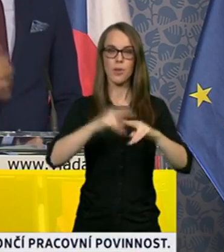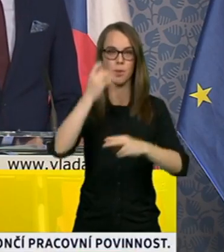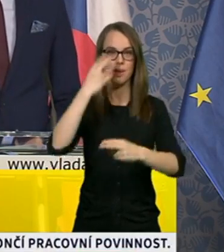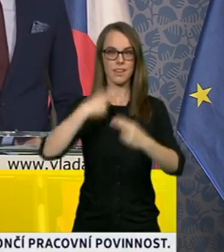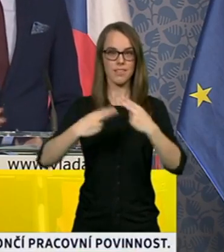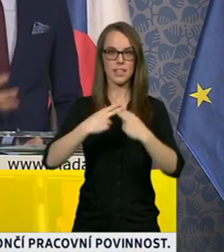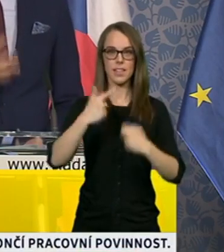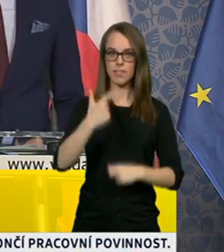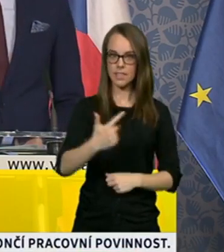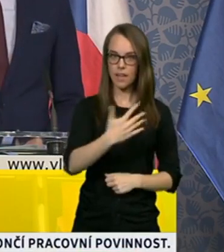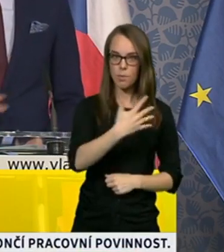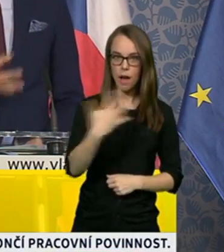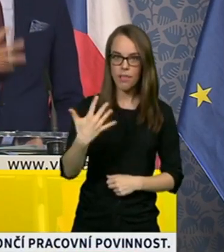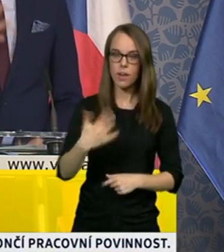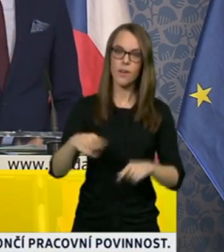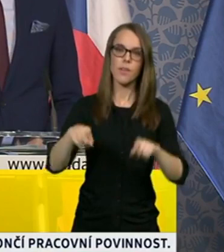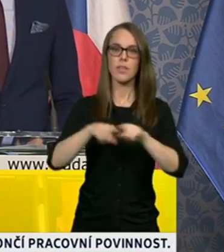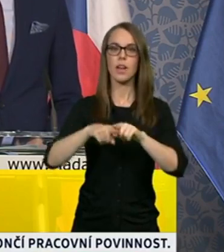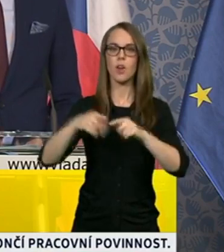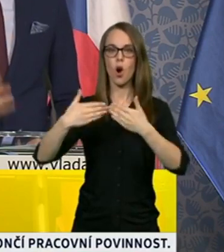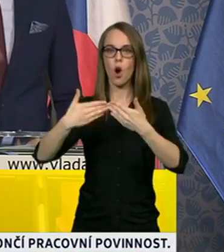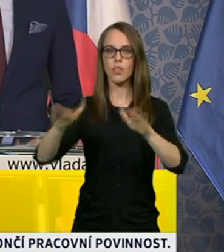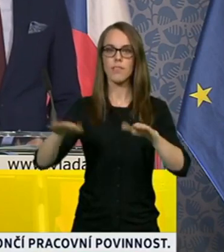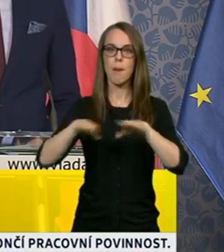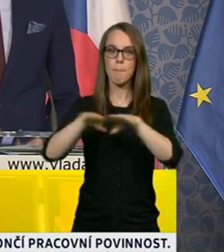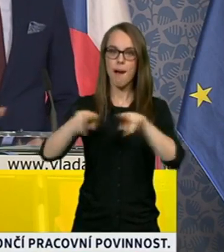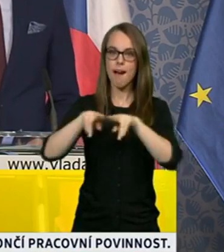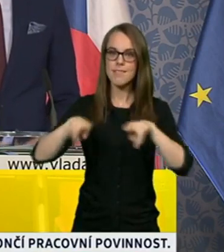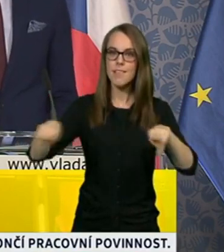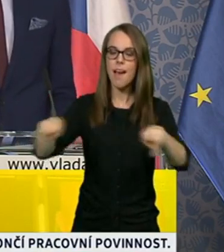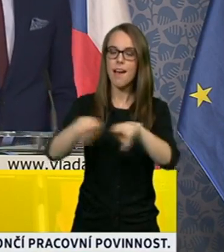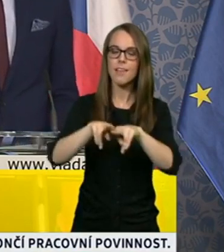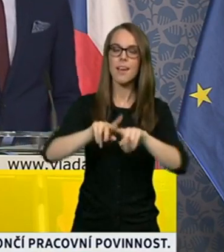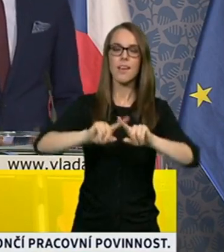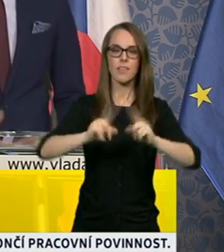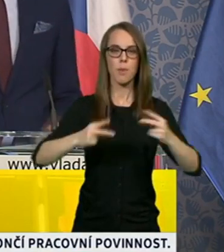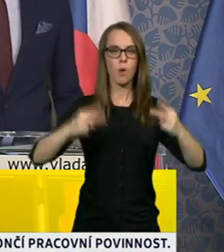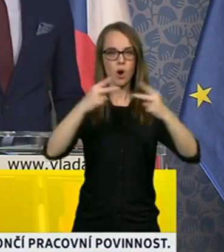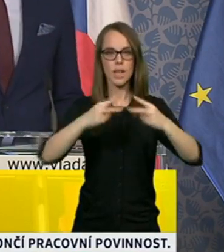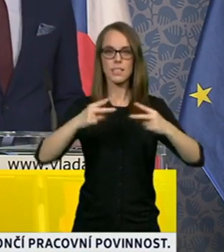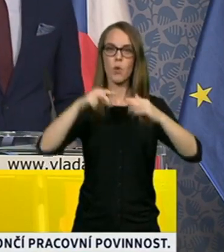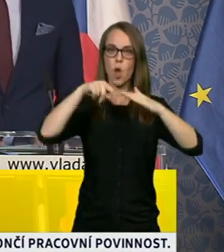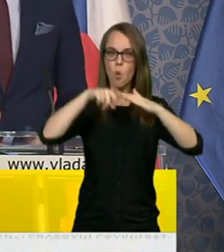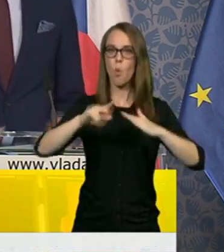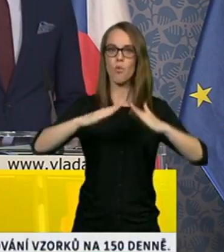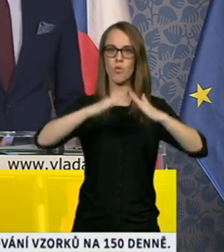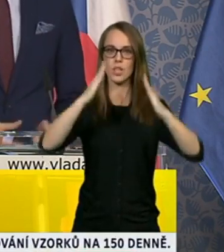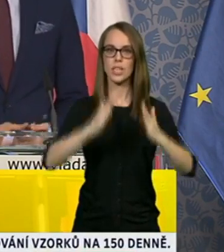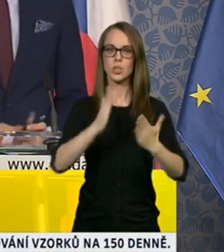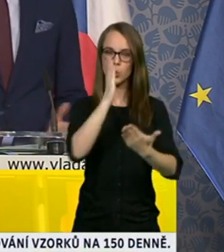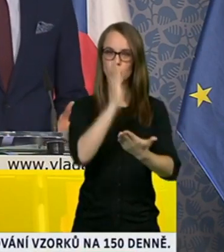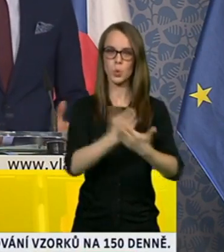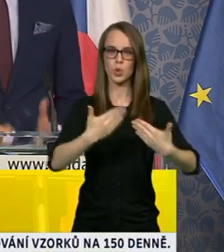další provozy, bazény, vnitřní prostory restaurací a podobně. A uvidíme, jaký to bude mít